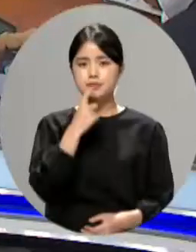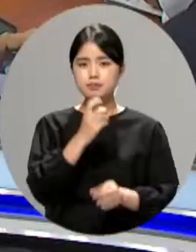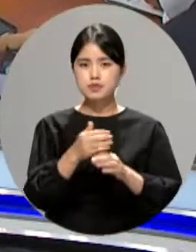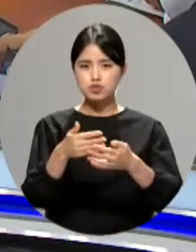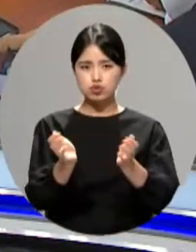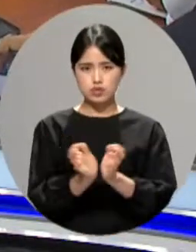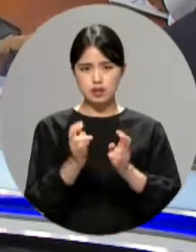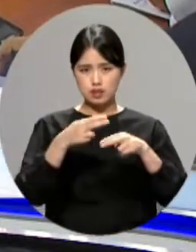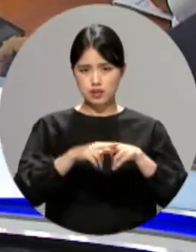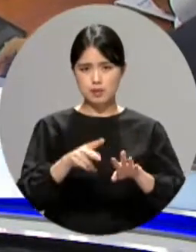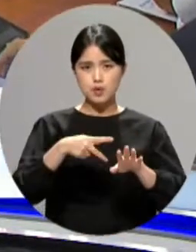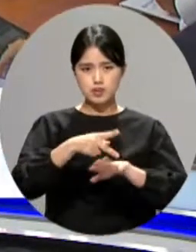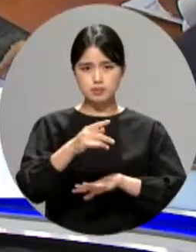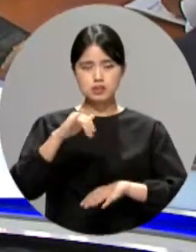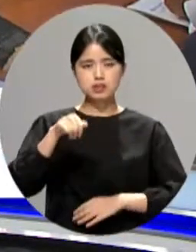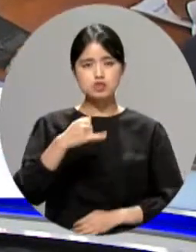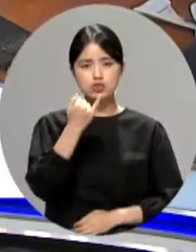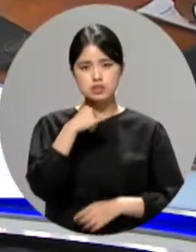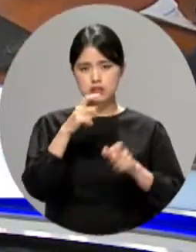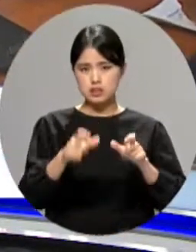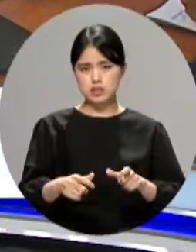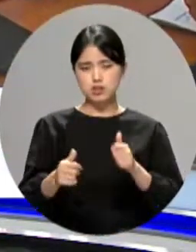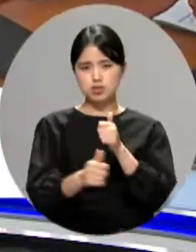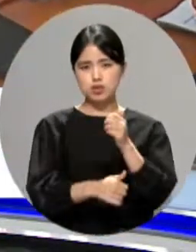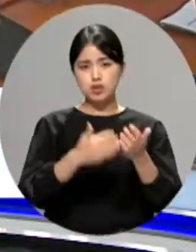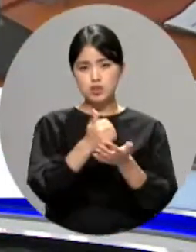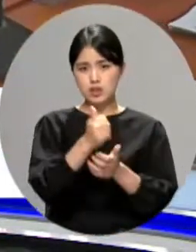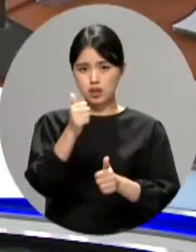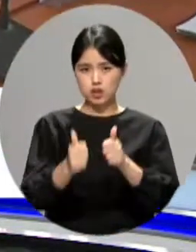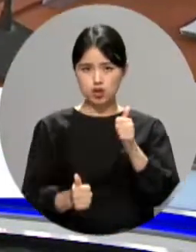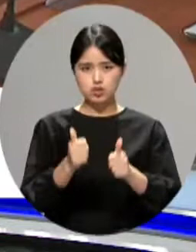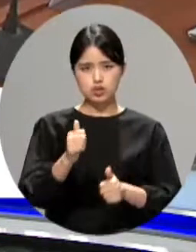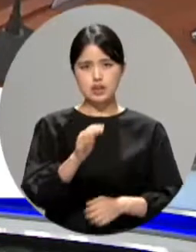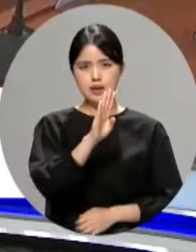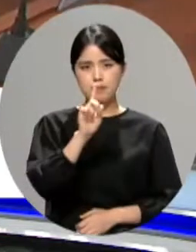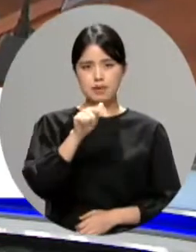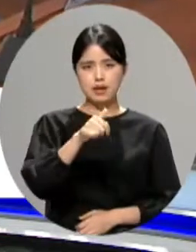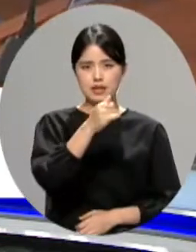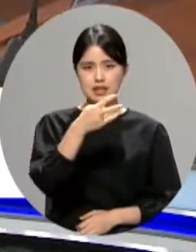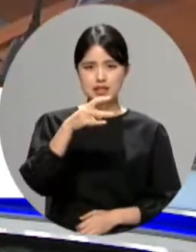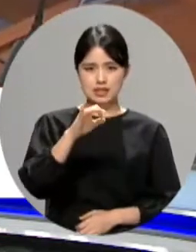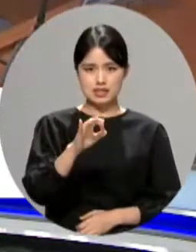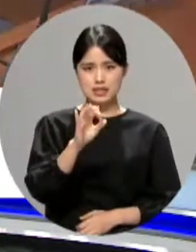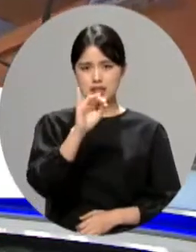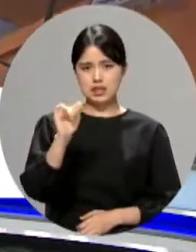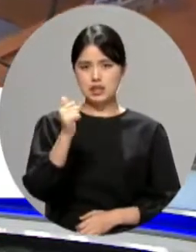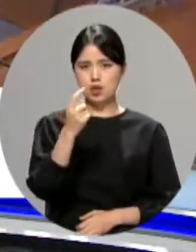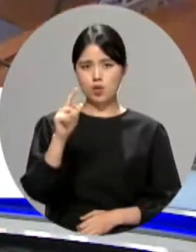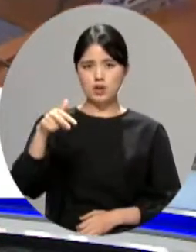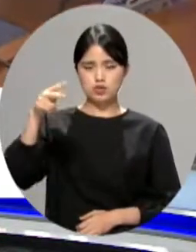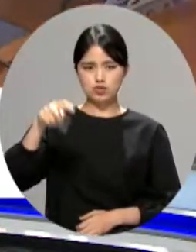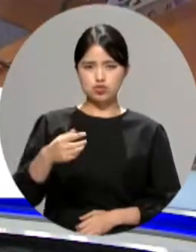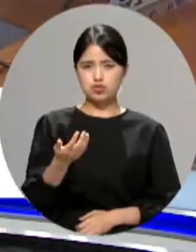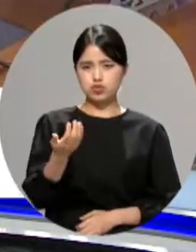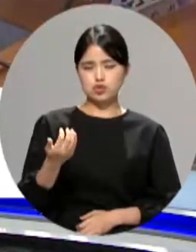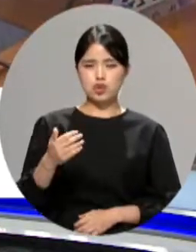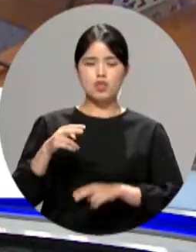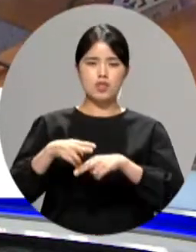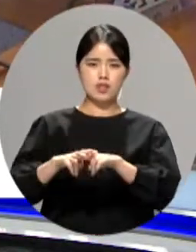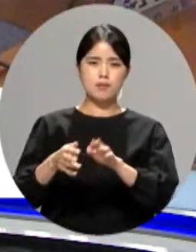민주당 남원 임실 순창 지역위원장 경선이 박희승 전 위원장과 이환주 전 남원 시장의